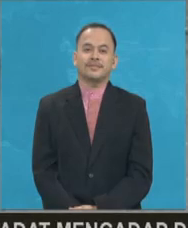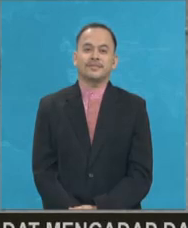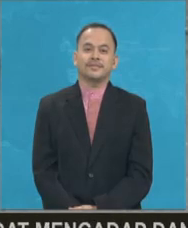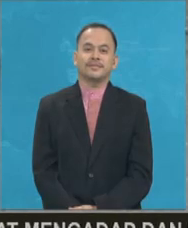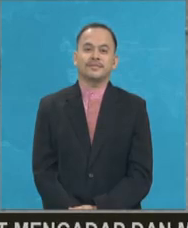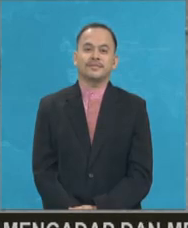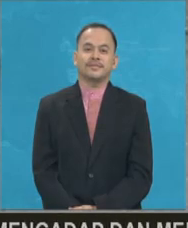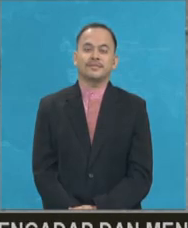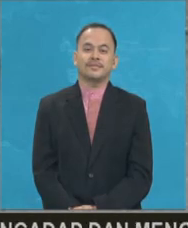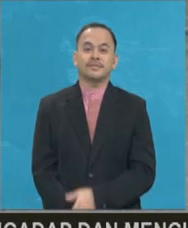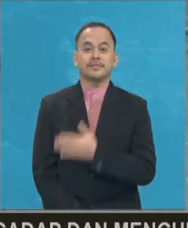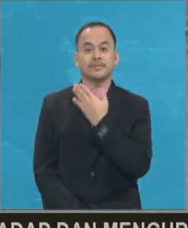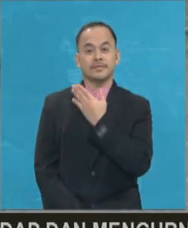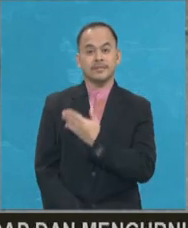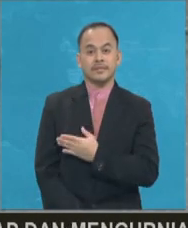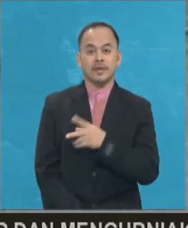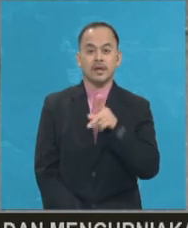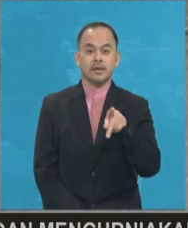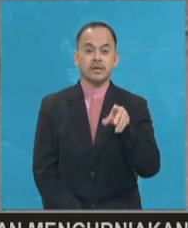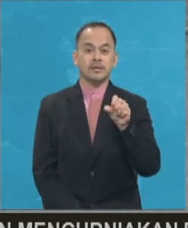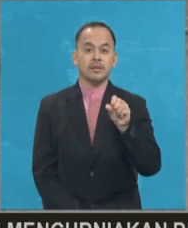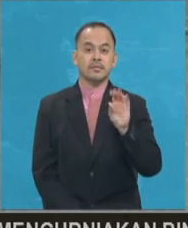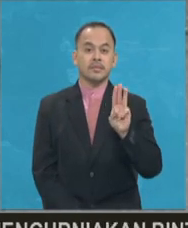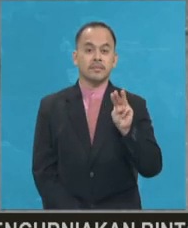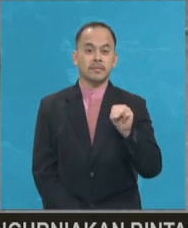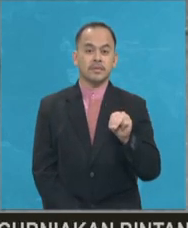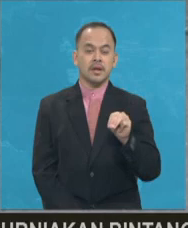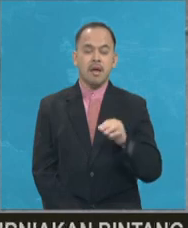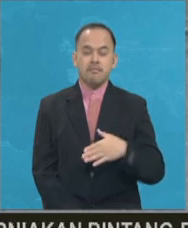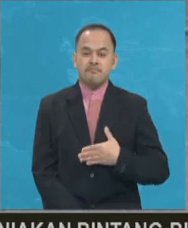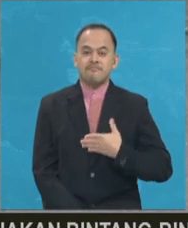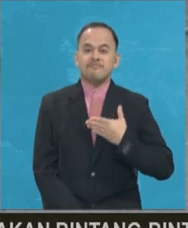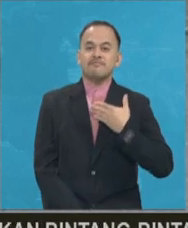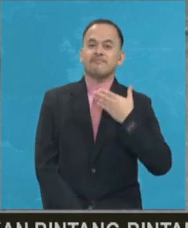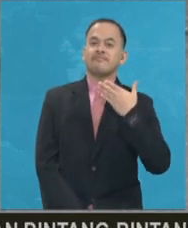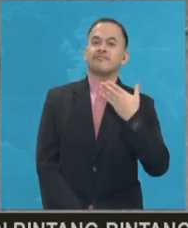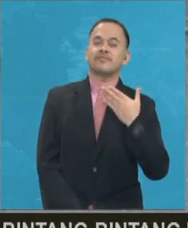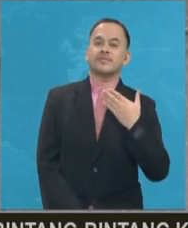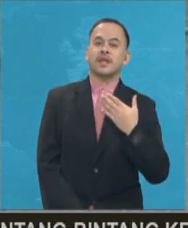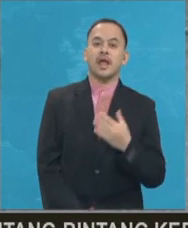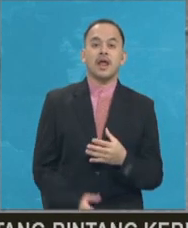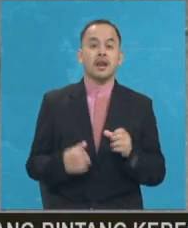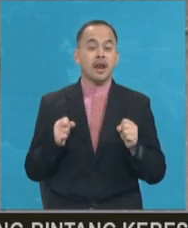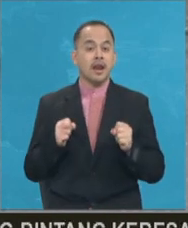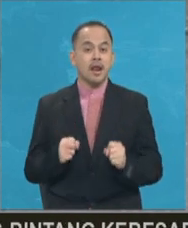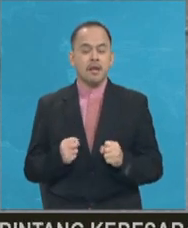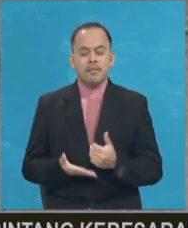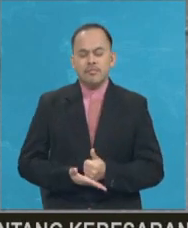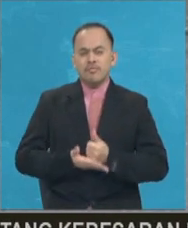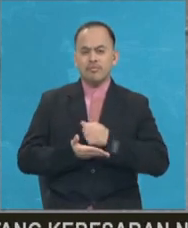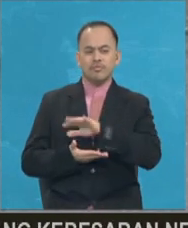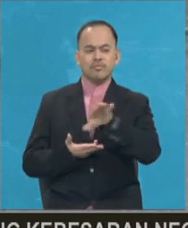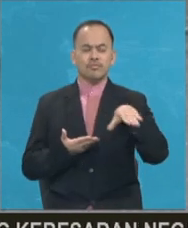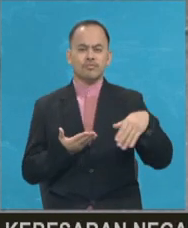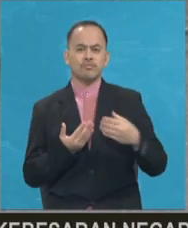Hai kayaknya kami deh pada perosotan dan sampai merah berasa bangga akan dapat meraih dan menolong orang